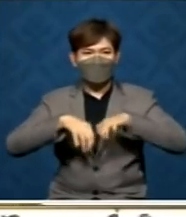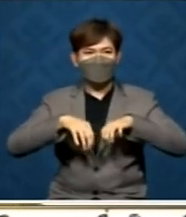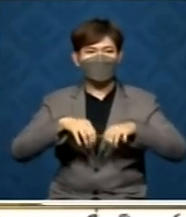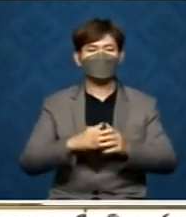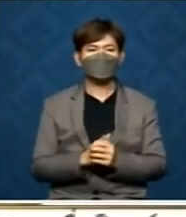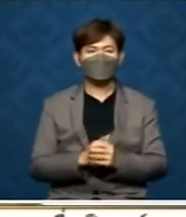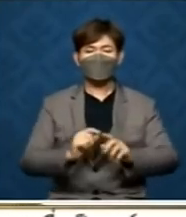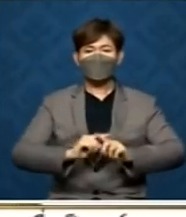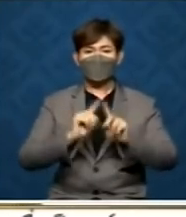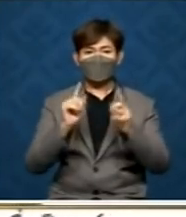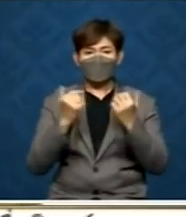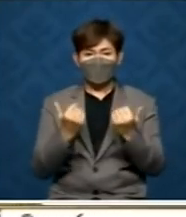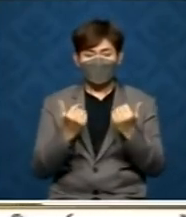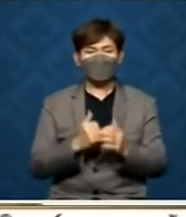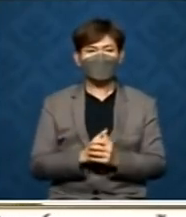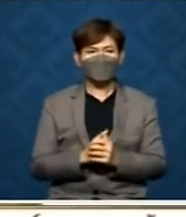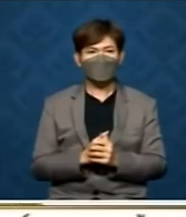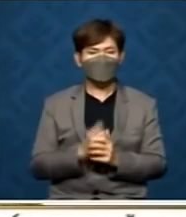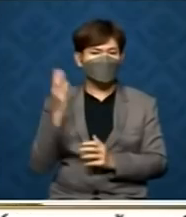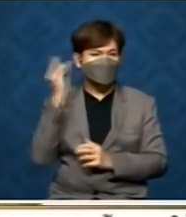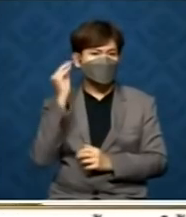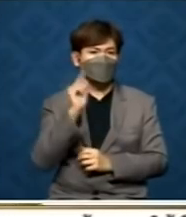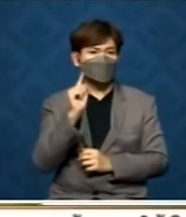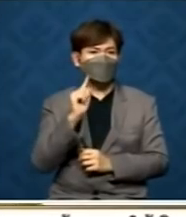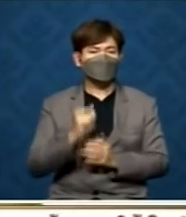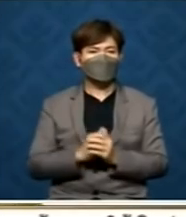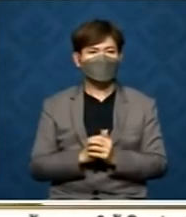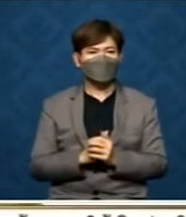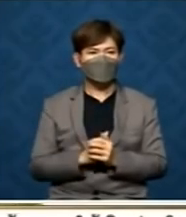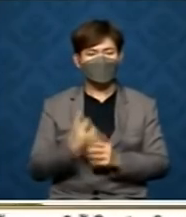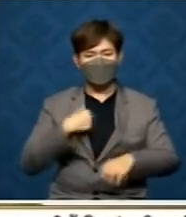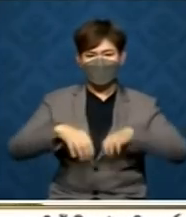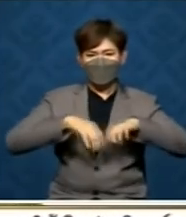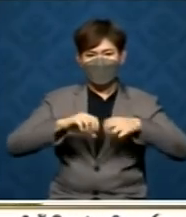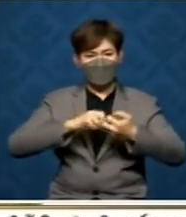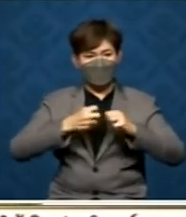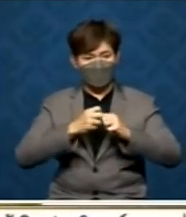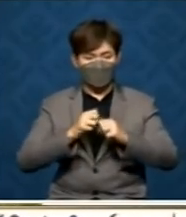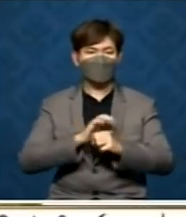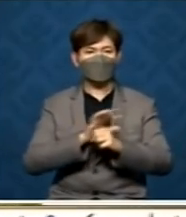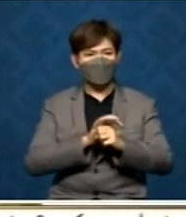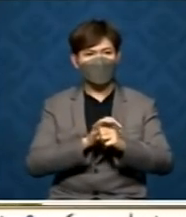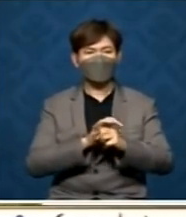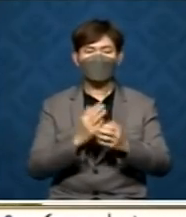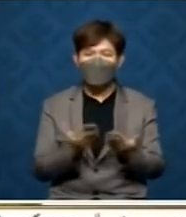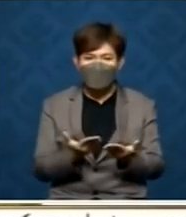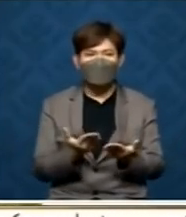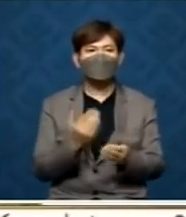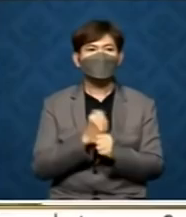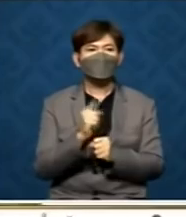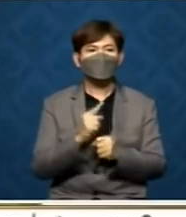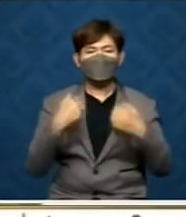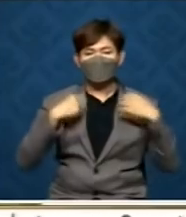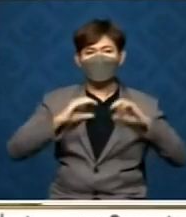แล้วก็ต้องไปฟังใครพูดพอมาเจอบริหารในภาวะวิกฤตแต่ท่านก็ยังเป็น